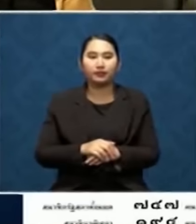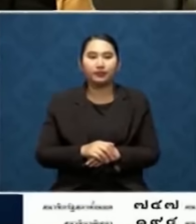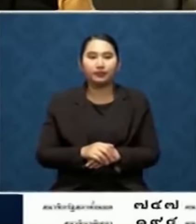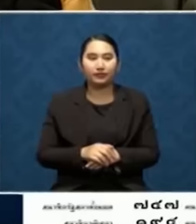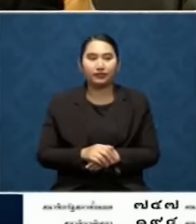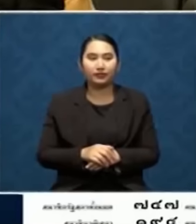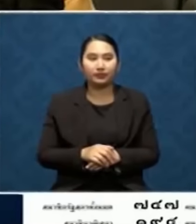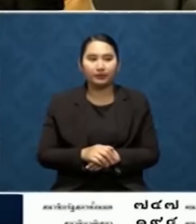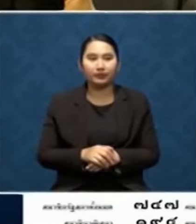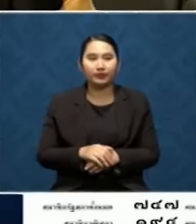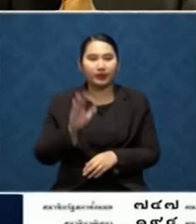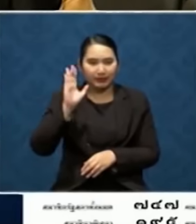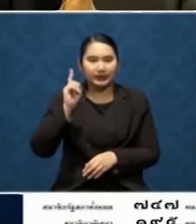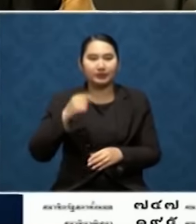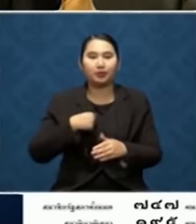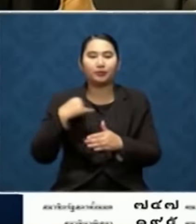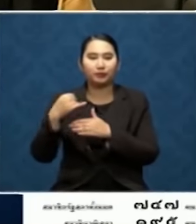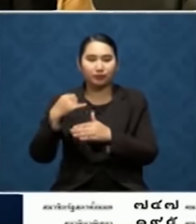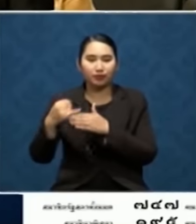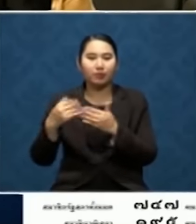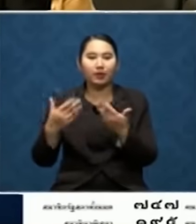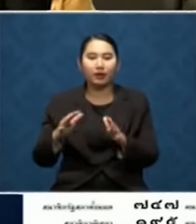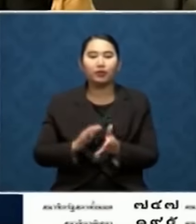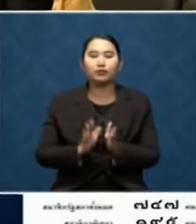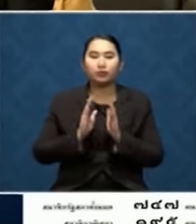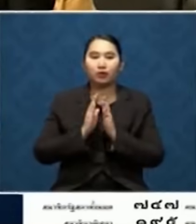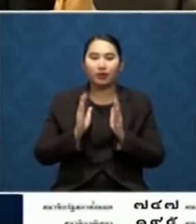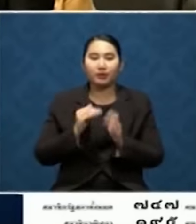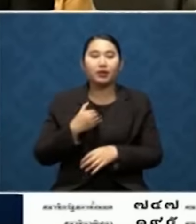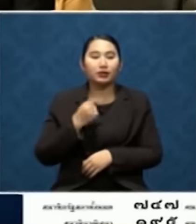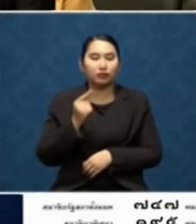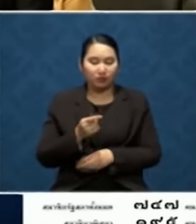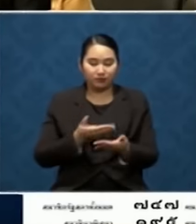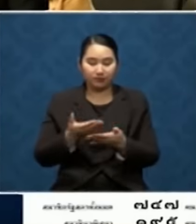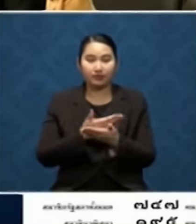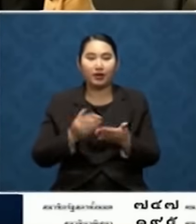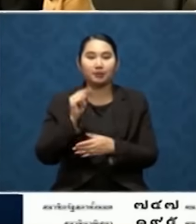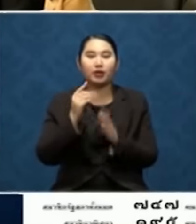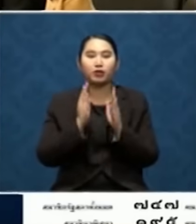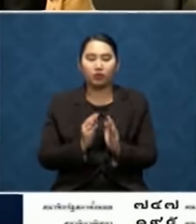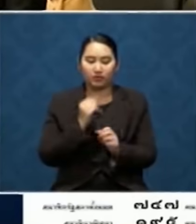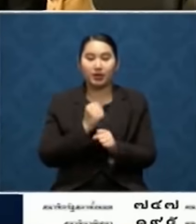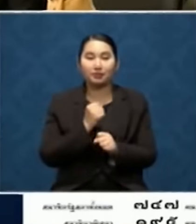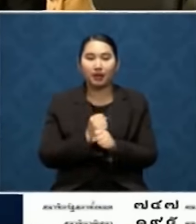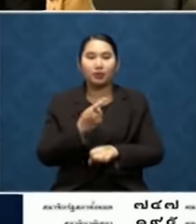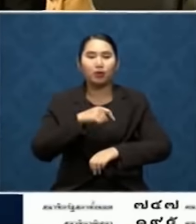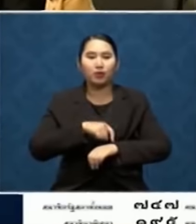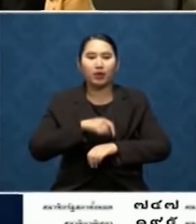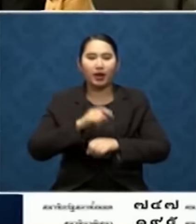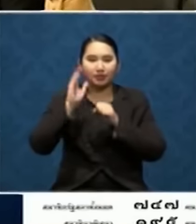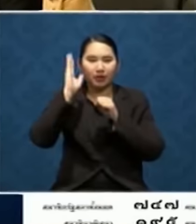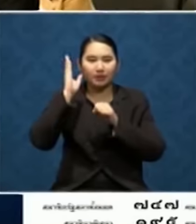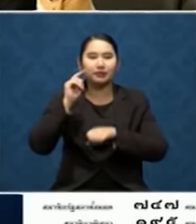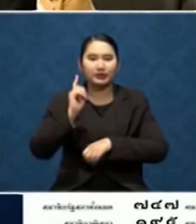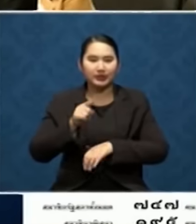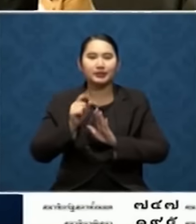ๆนะ ท่านประธานจริงๆผมจบแล้วครับ ครับ แต่ว่าท่านประธานอาจจะต้องพิจารณาจากเจ้าหน้าที่ฮะ ครับ เวลาที่ผมใช้จริงไปแค่